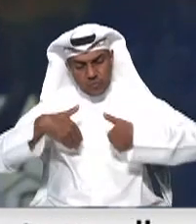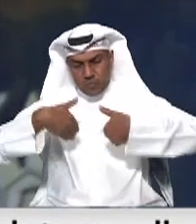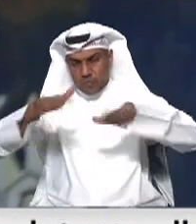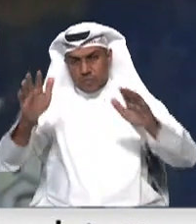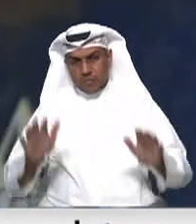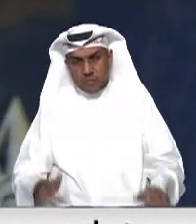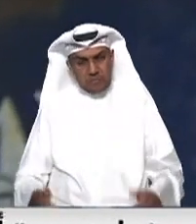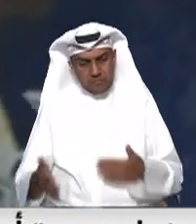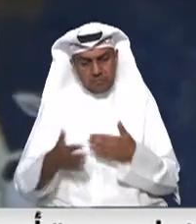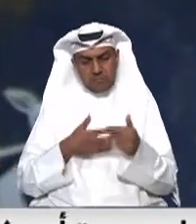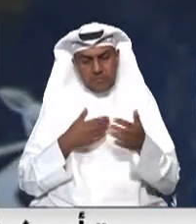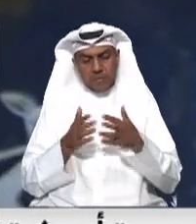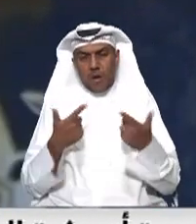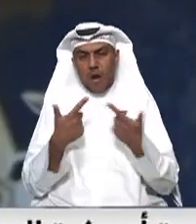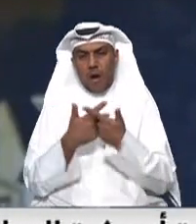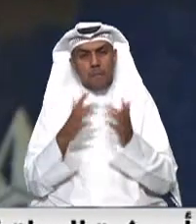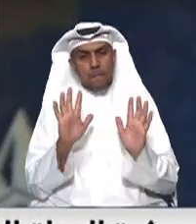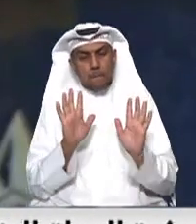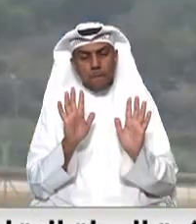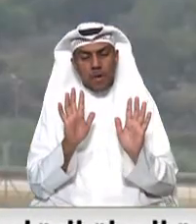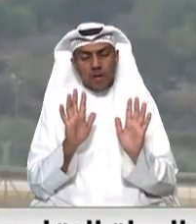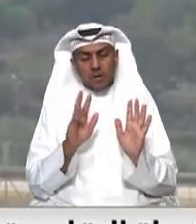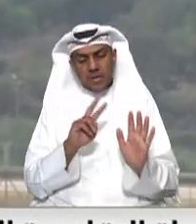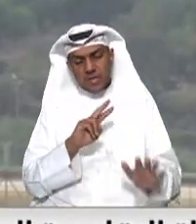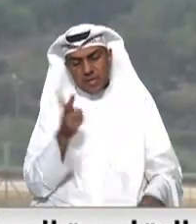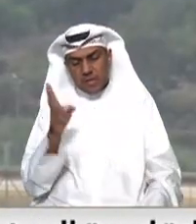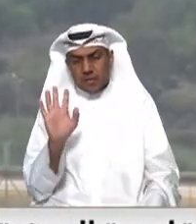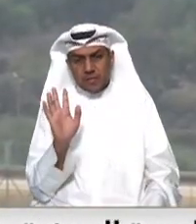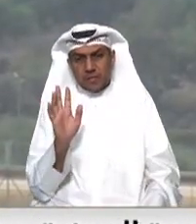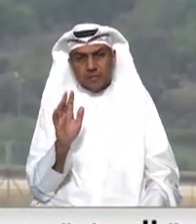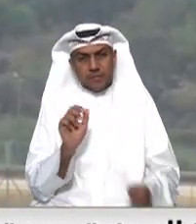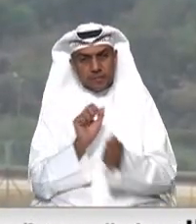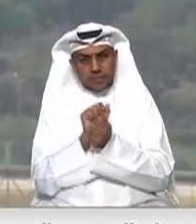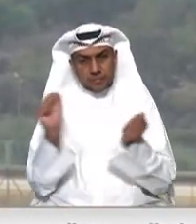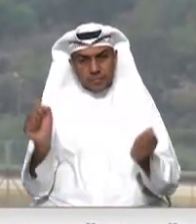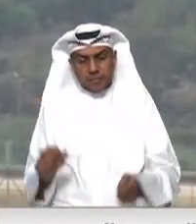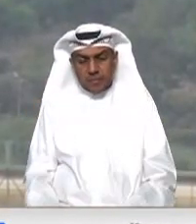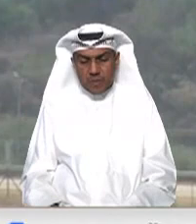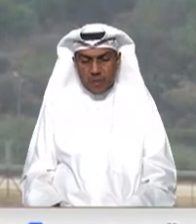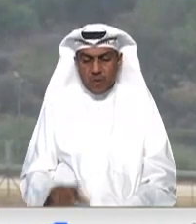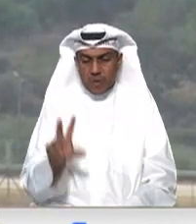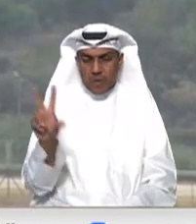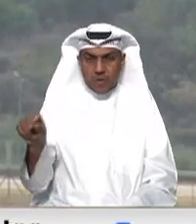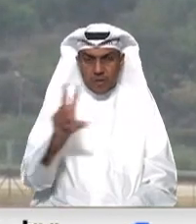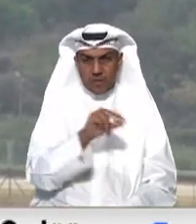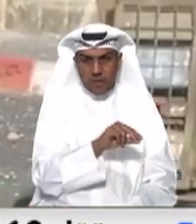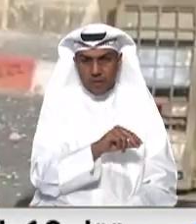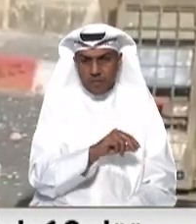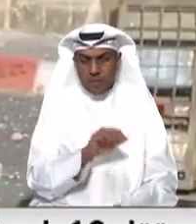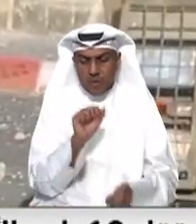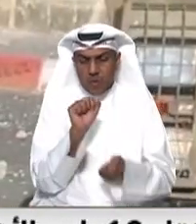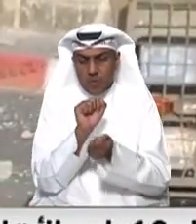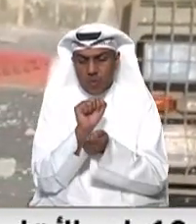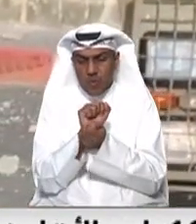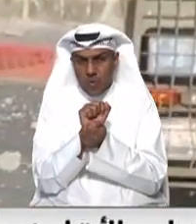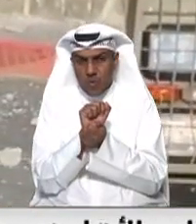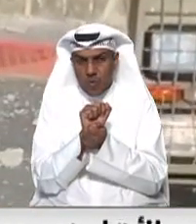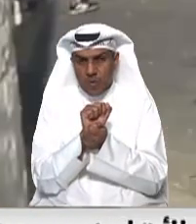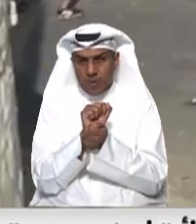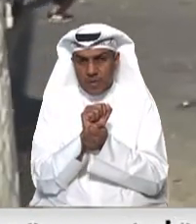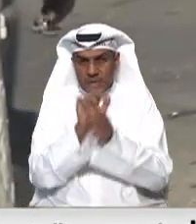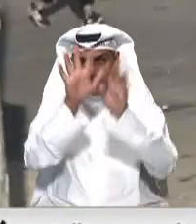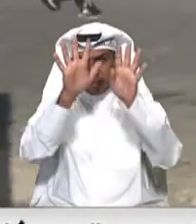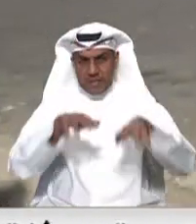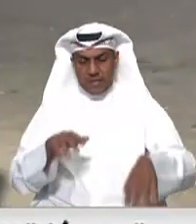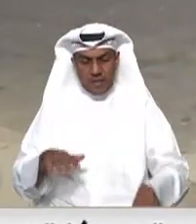مشمولين في هذه الصفقة. وبعد قليل من المفترض أن يطلق الاحتلال الإسرائيلي سراح الأسرى الفلسطينيين